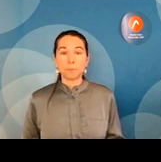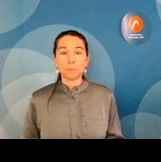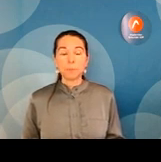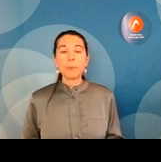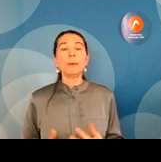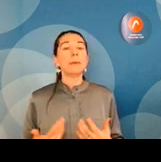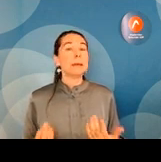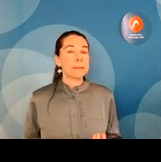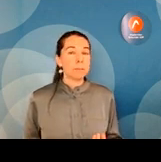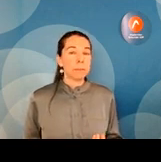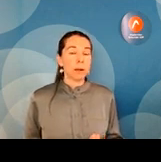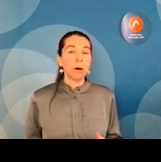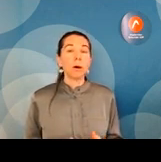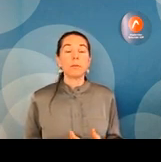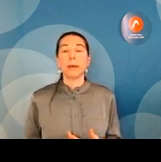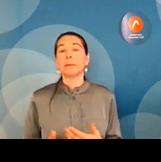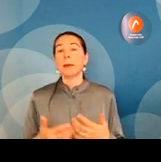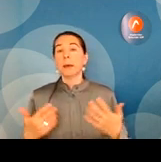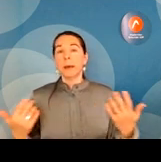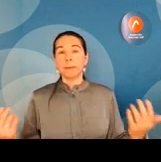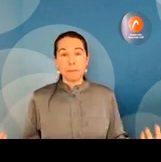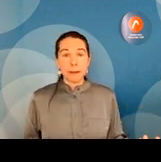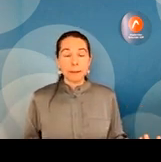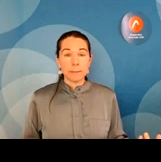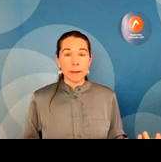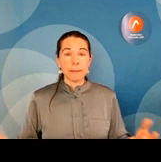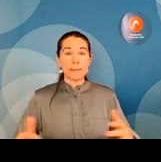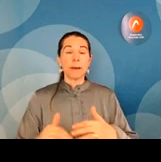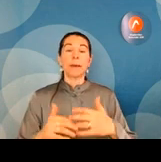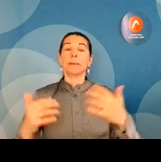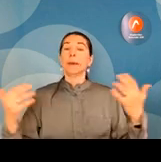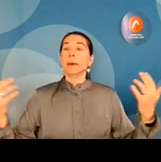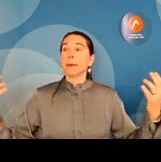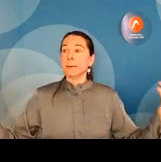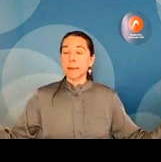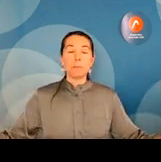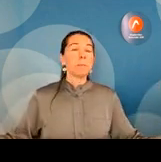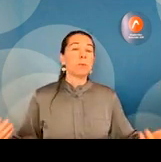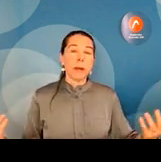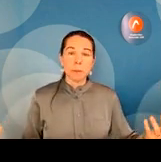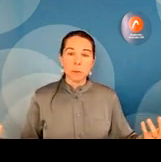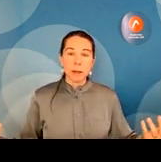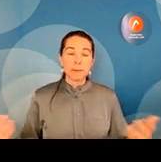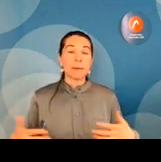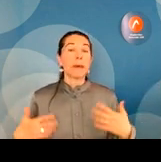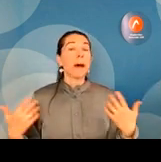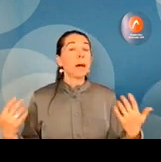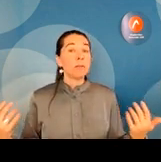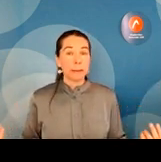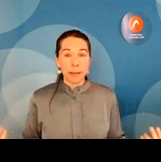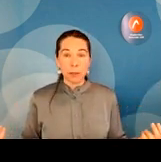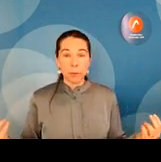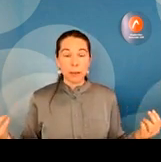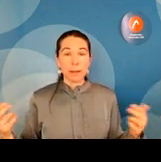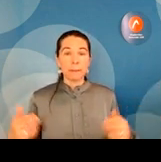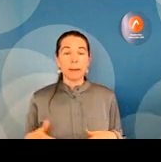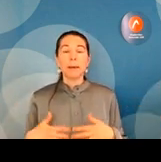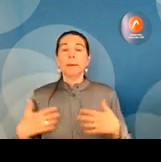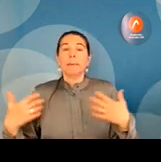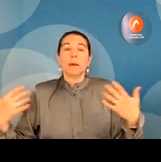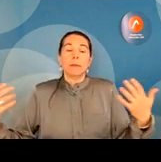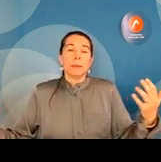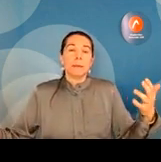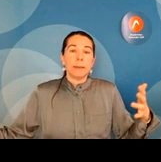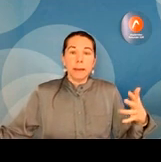bra? Till exempel, har vi en väldigt en stämning på vår arbetsplats där vi är väldigt